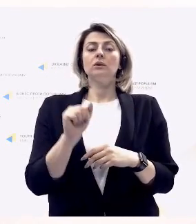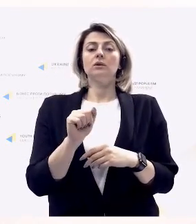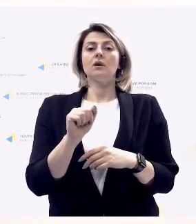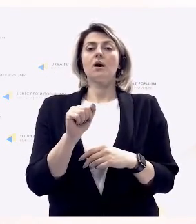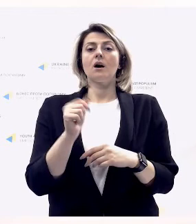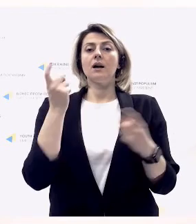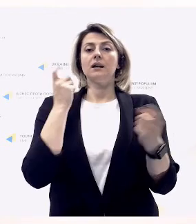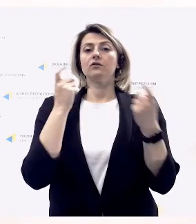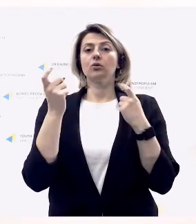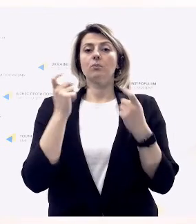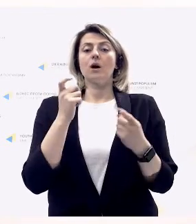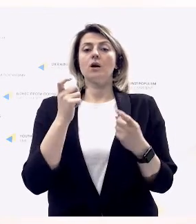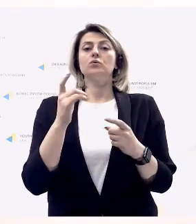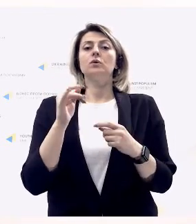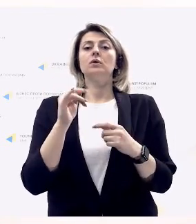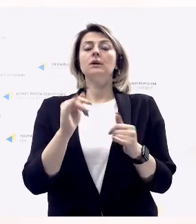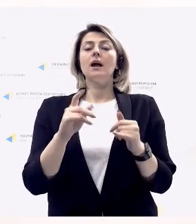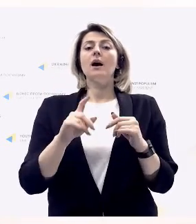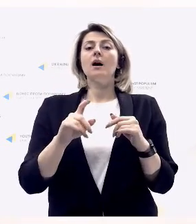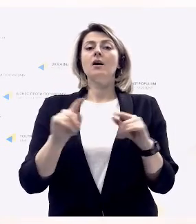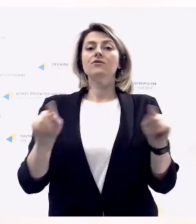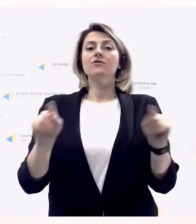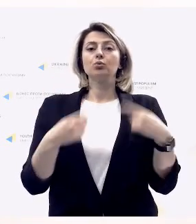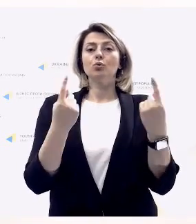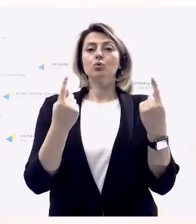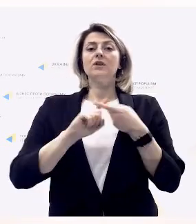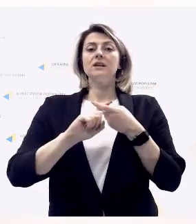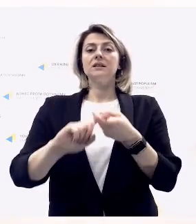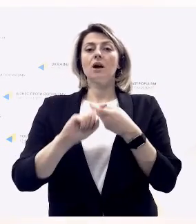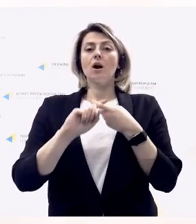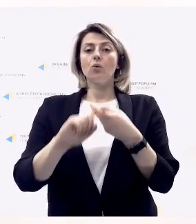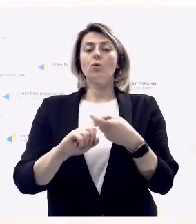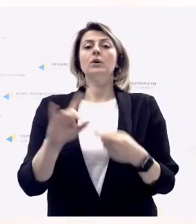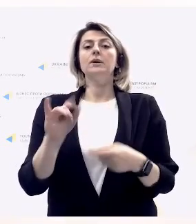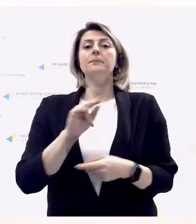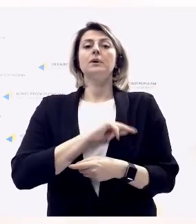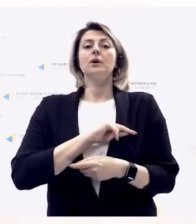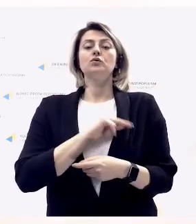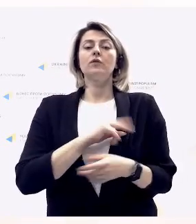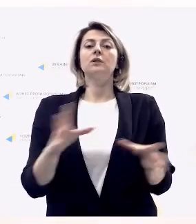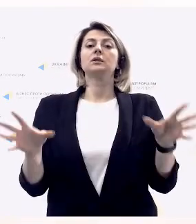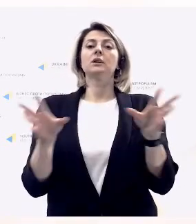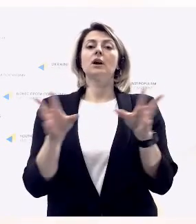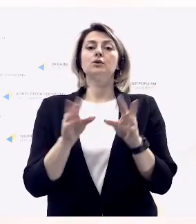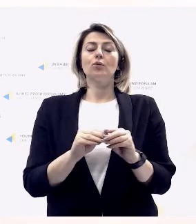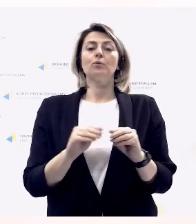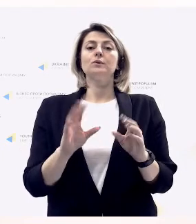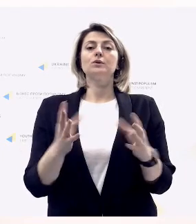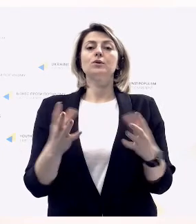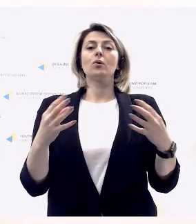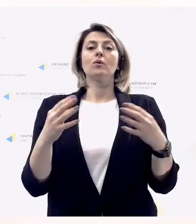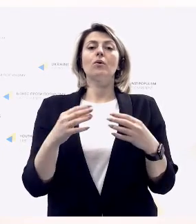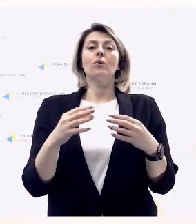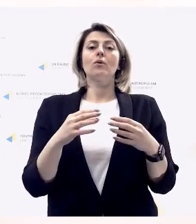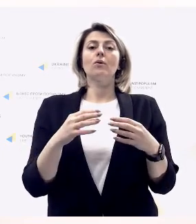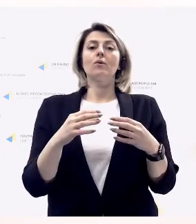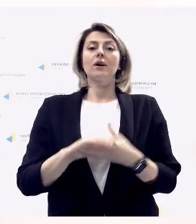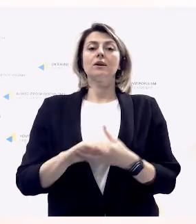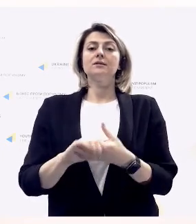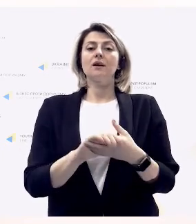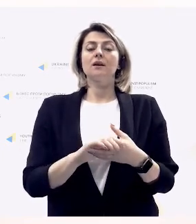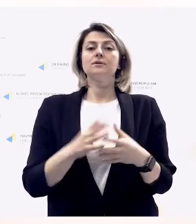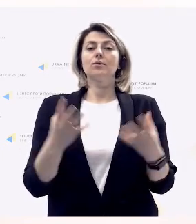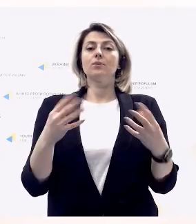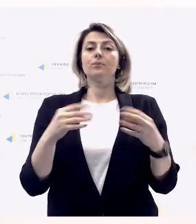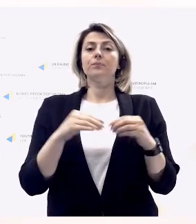зіні для відбудови діалогу і відпрацювання і працювати разом з організацією об'єднаних